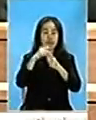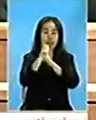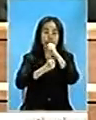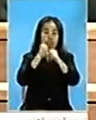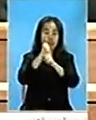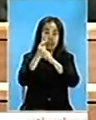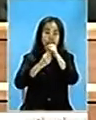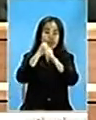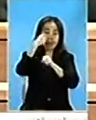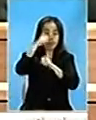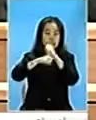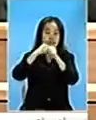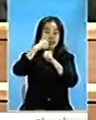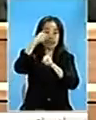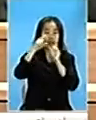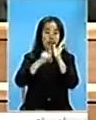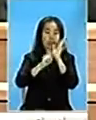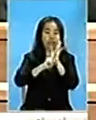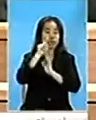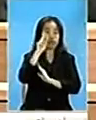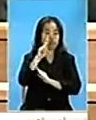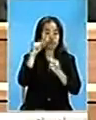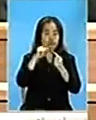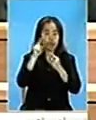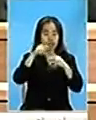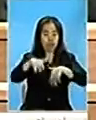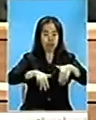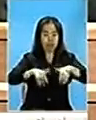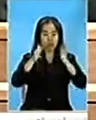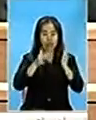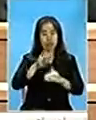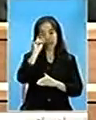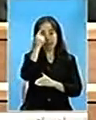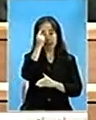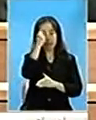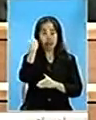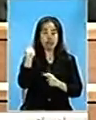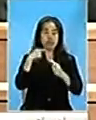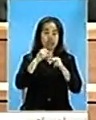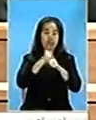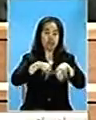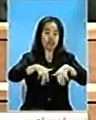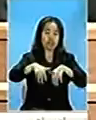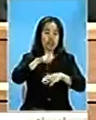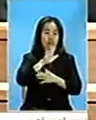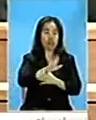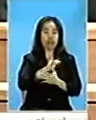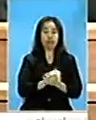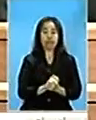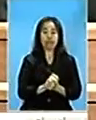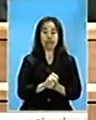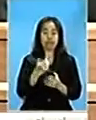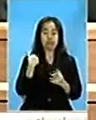ข้อหลักสำคัญที่เราต้องการทำให้เกิดขึ้นก็คือพลเมืองยุคใหม่ของเราที่เป็นพลเมืองและเรา